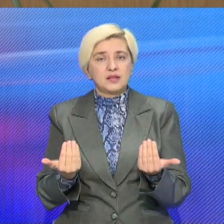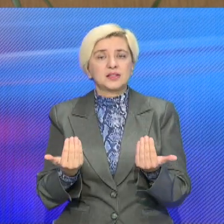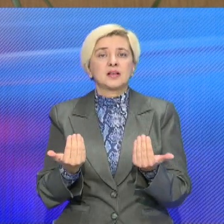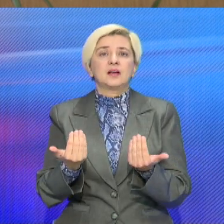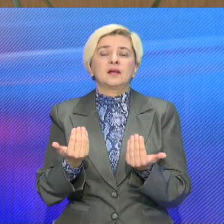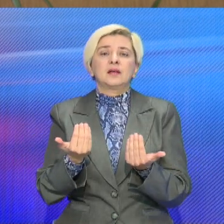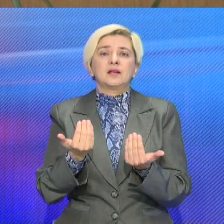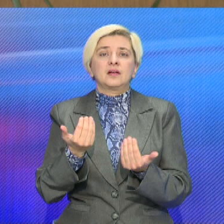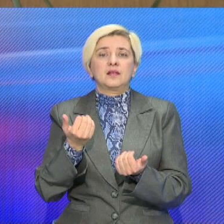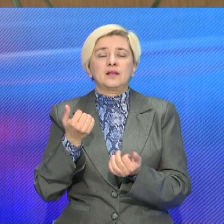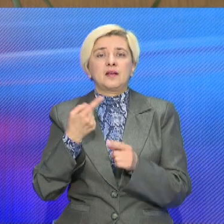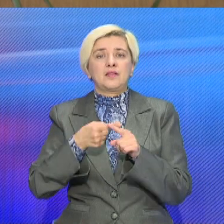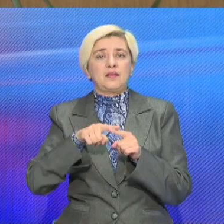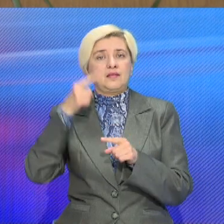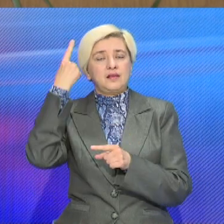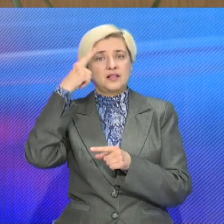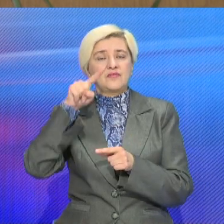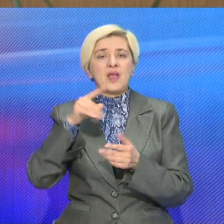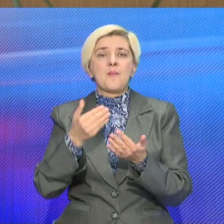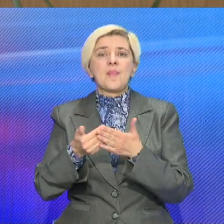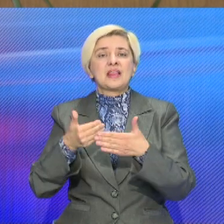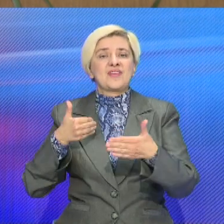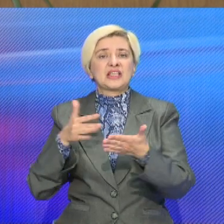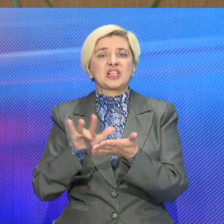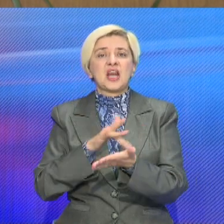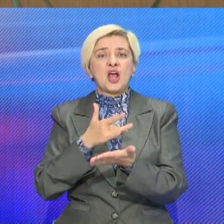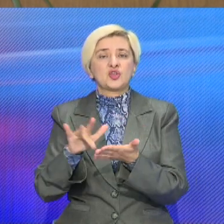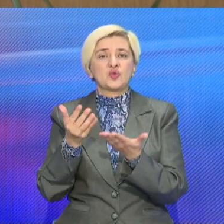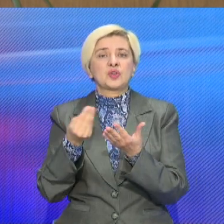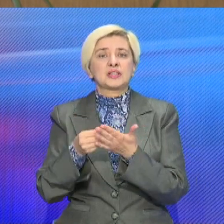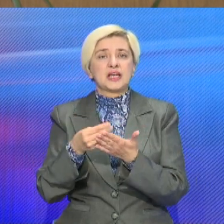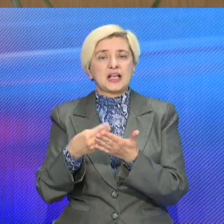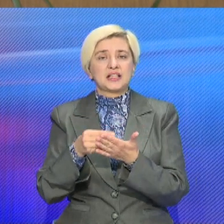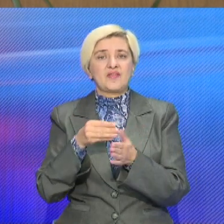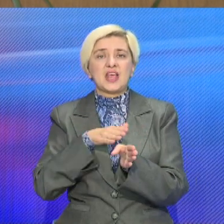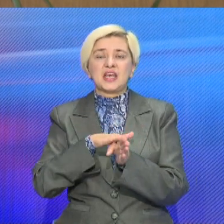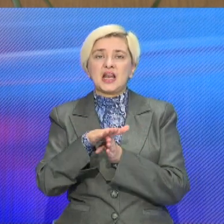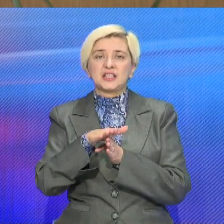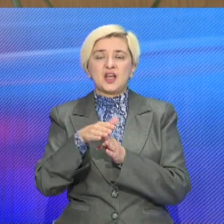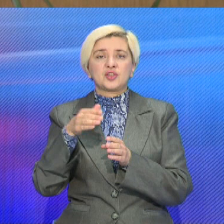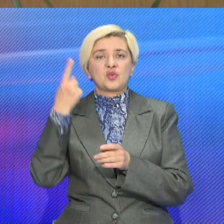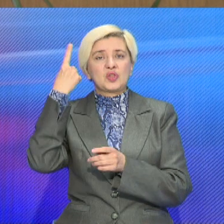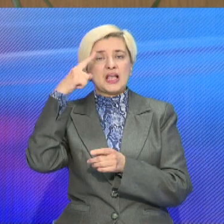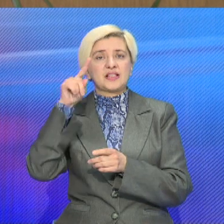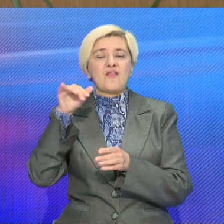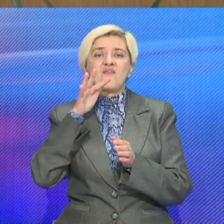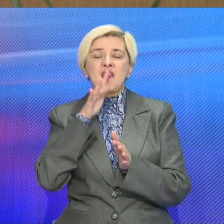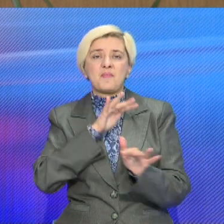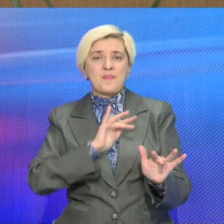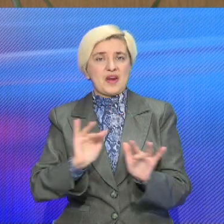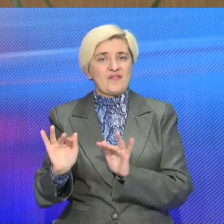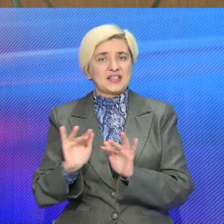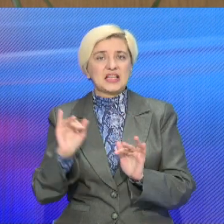инициативы, предварительный расчет средств на реализацию данной инициативы, время проведения и территории, на которой